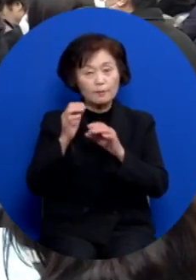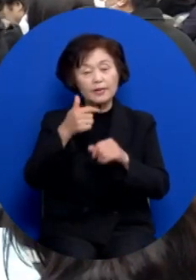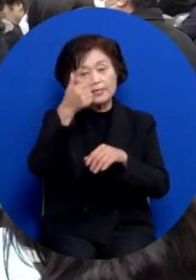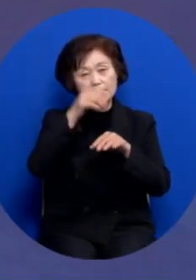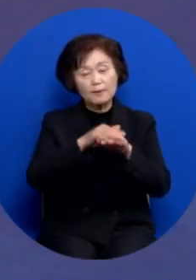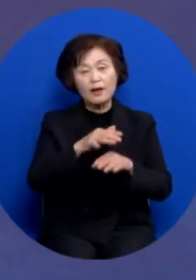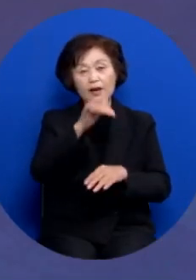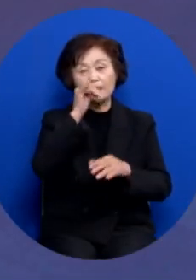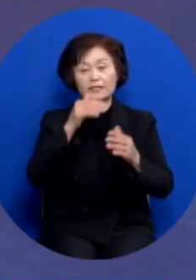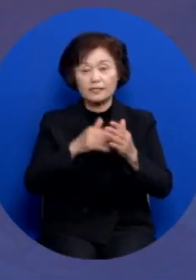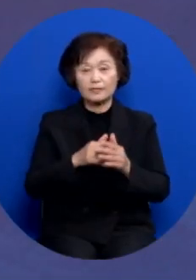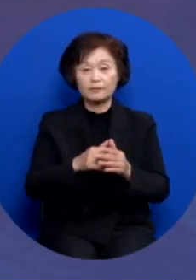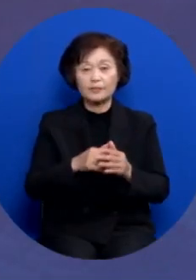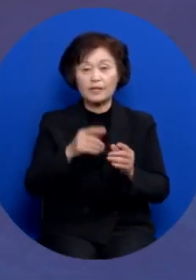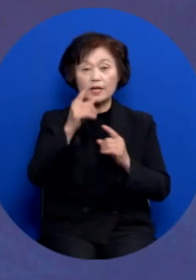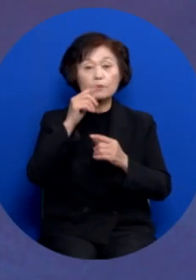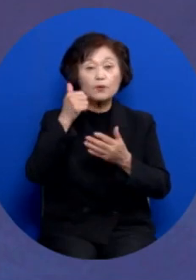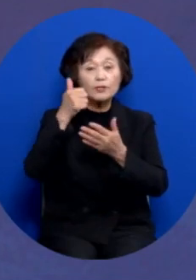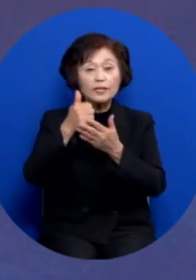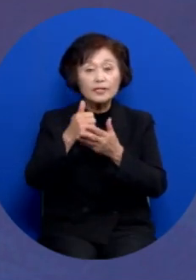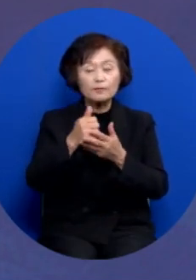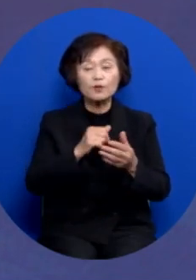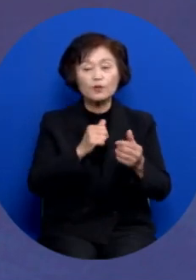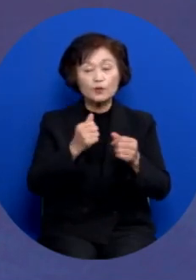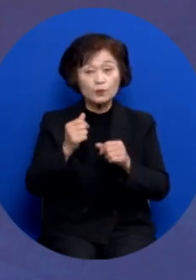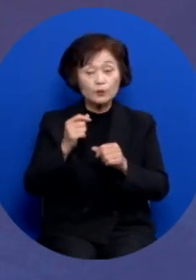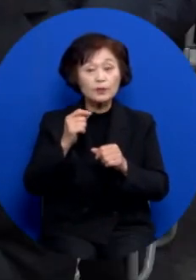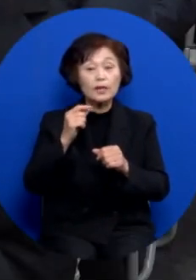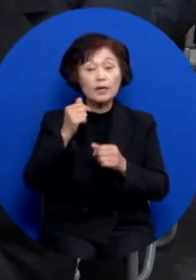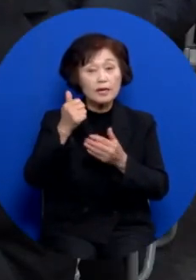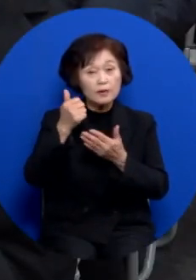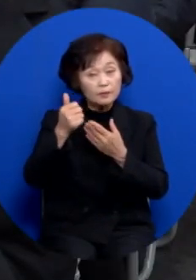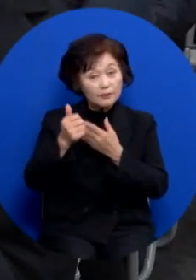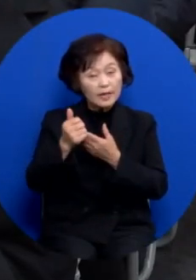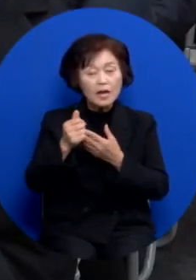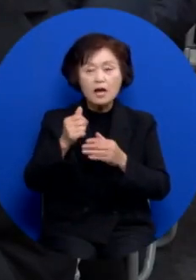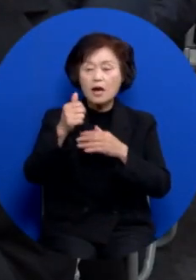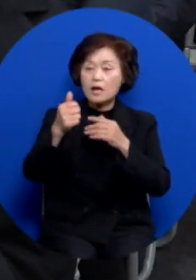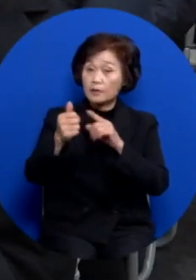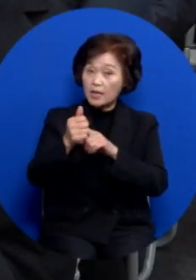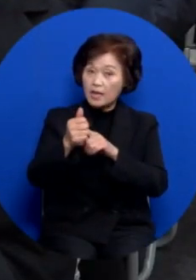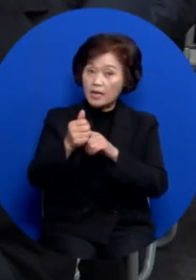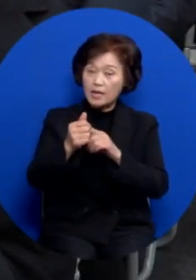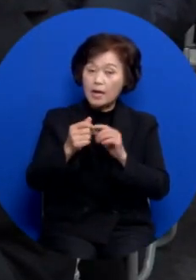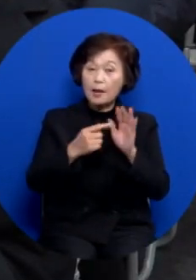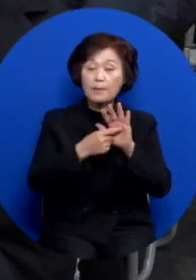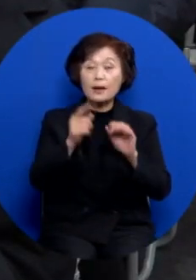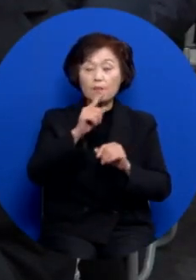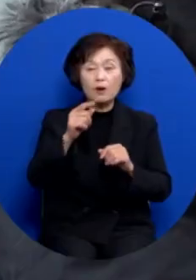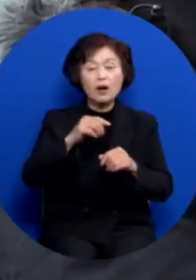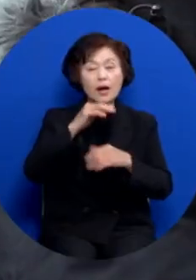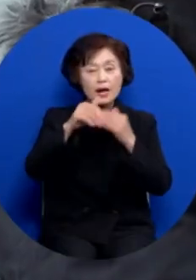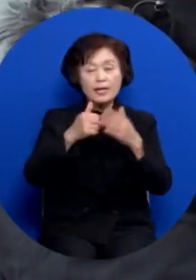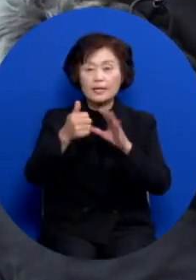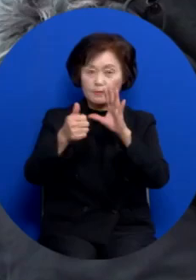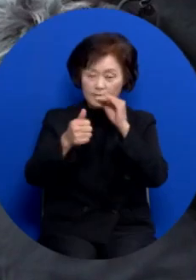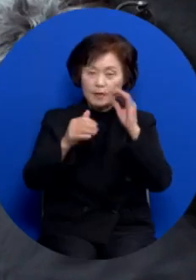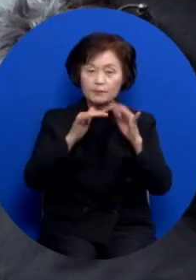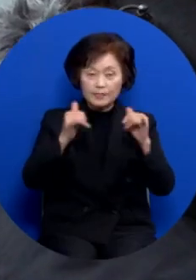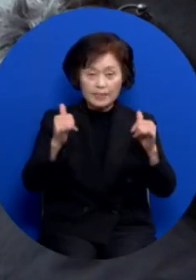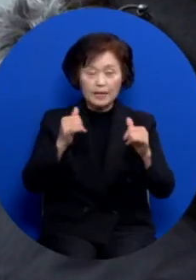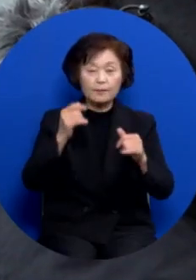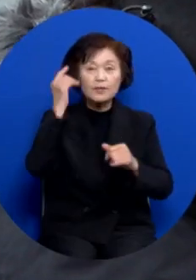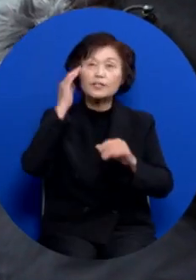전한 온누리 교회 이재훈 목사는 고인에 대해 하나님을 닮은 사람 천국을 소망하며 산 사람이라며 그를